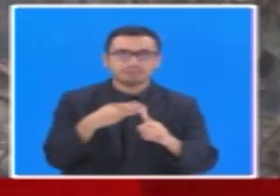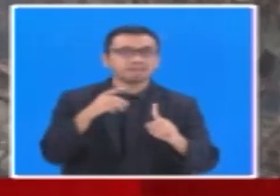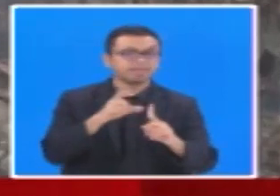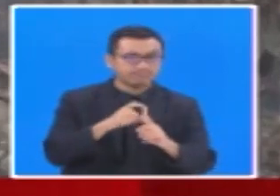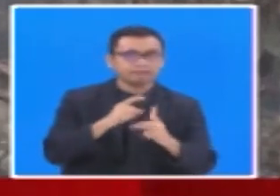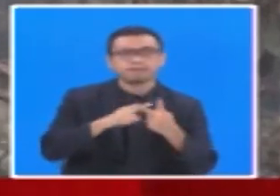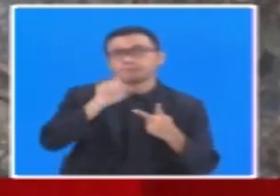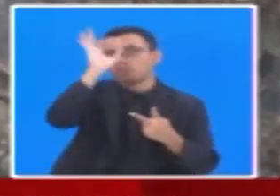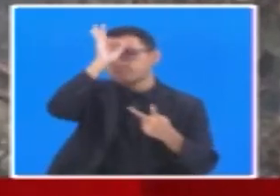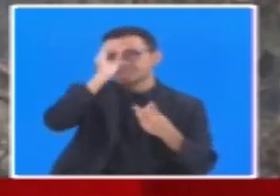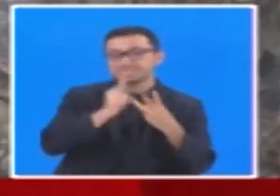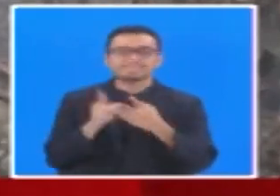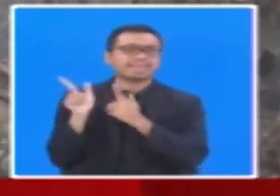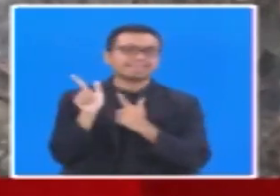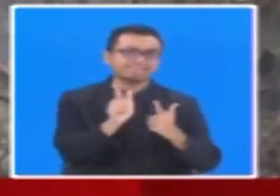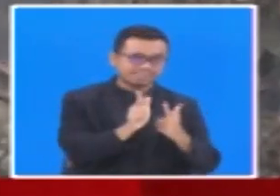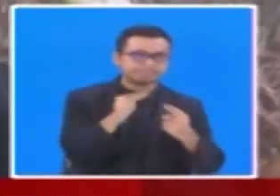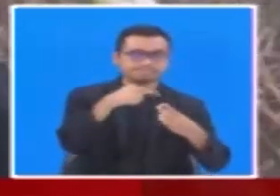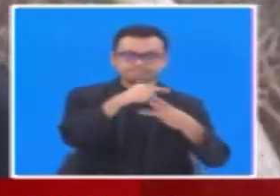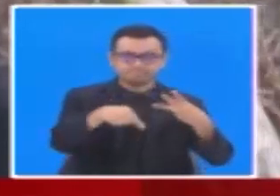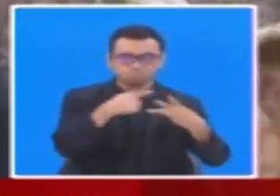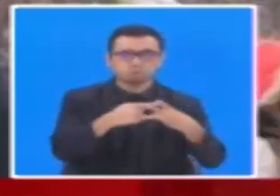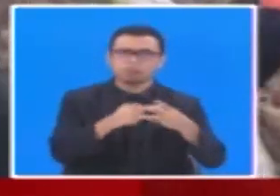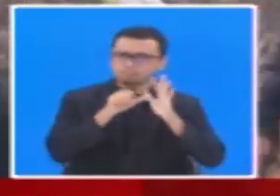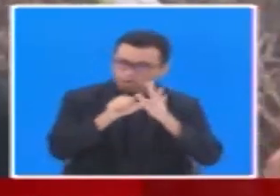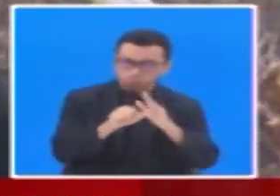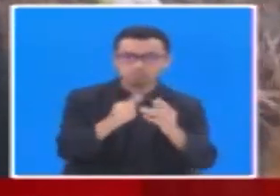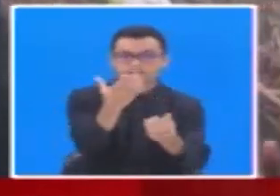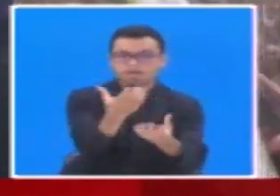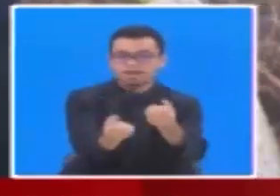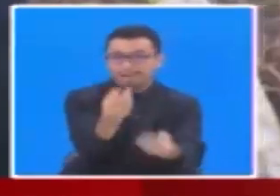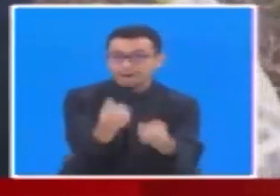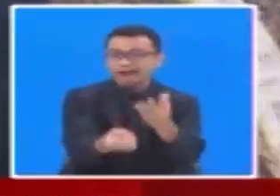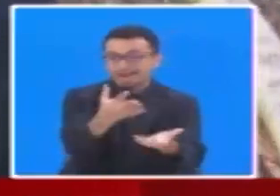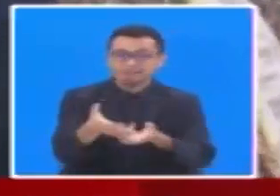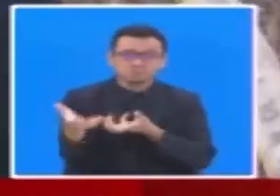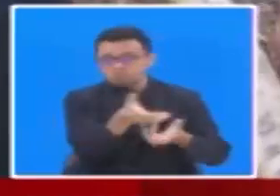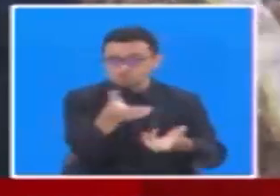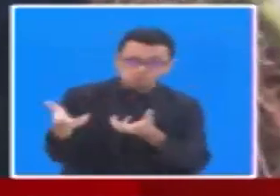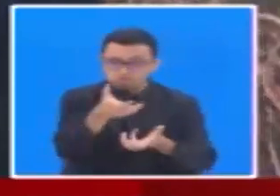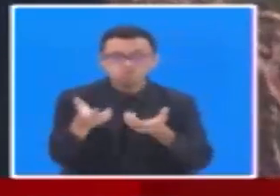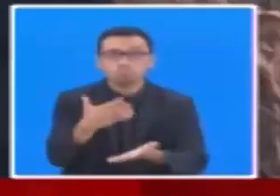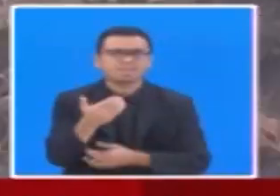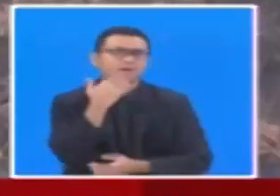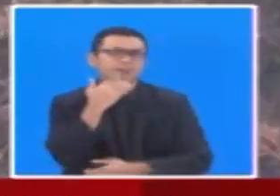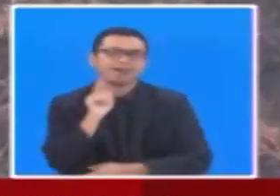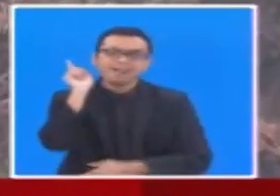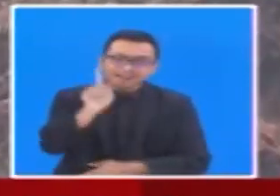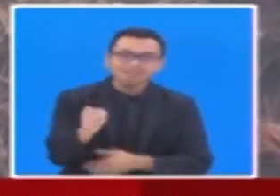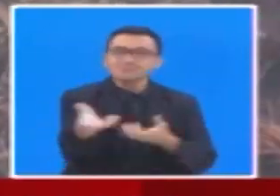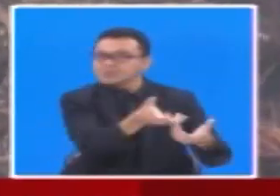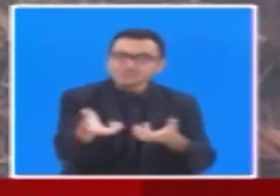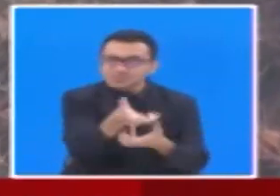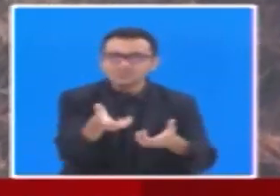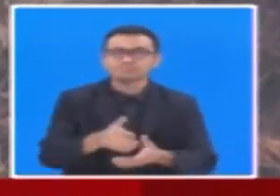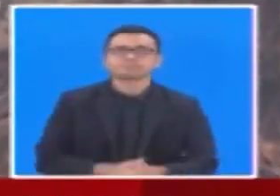dan Polri sudah berupaya memadamkan titik-titik api yang dimana mudah terjangkau oleh petugas. Perlu kami review